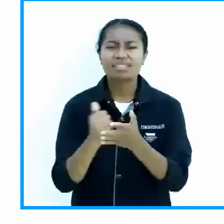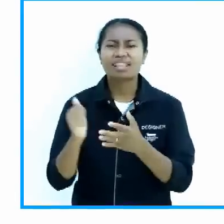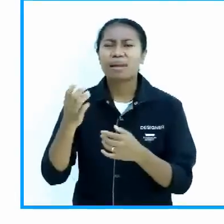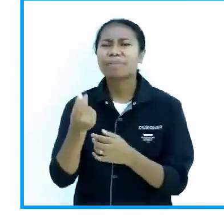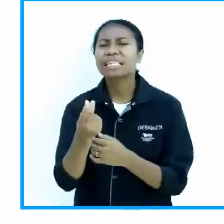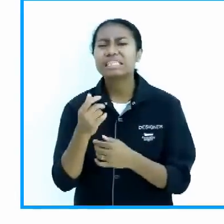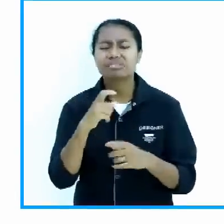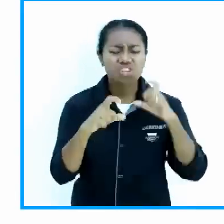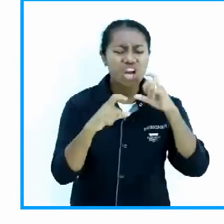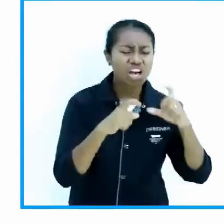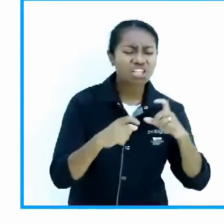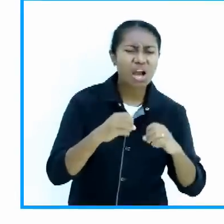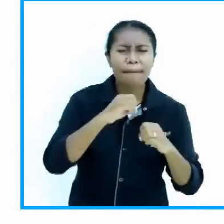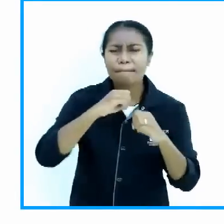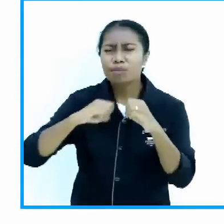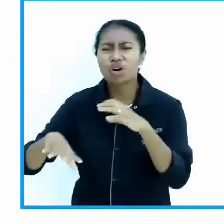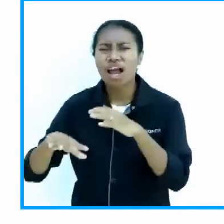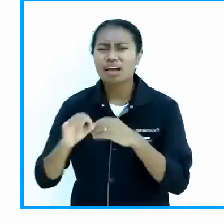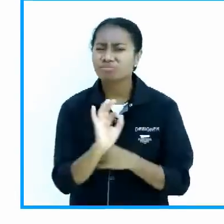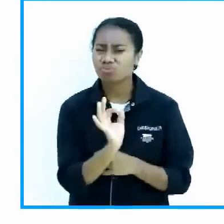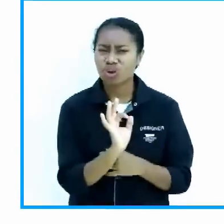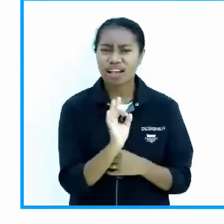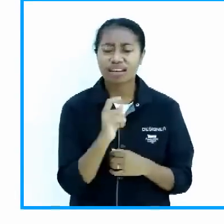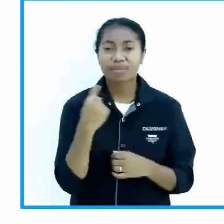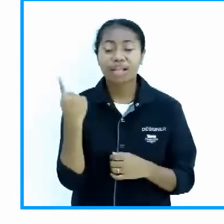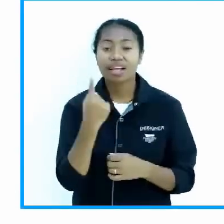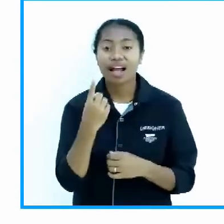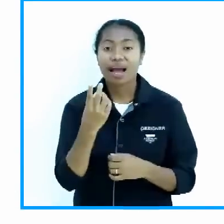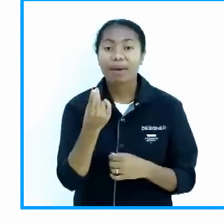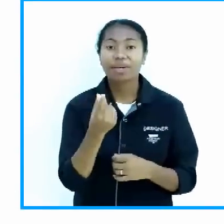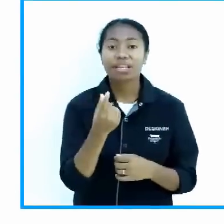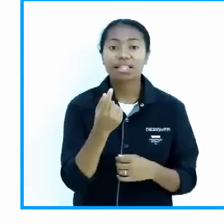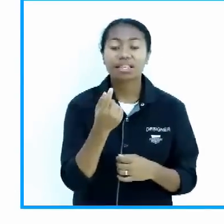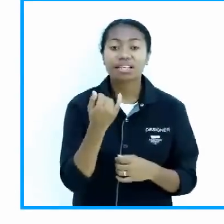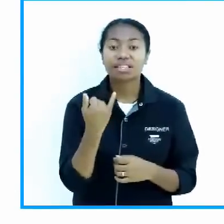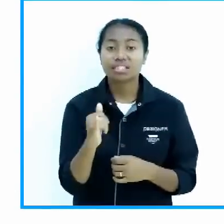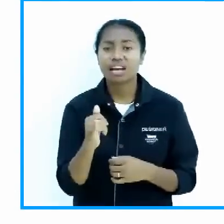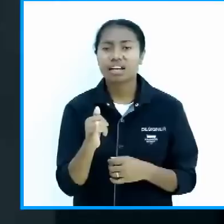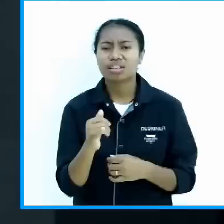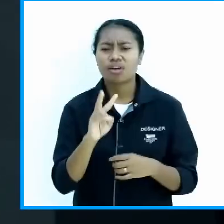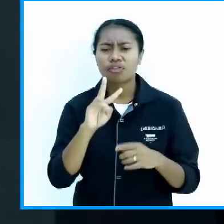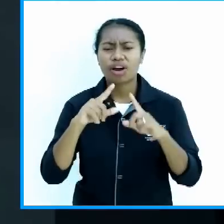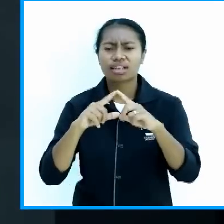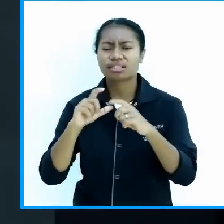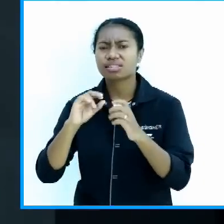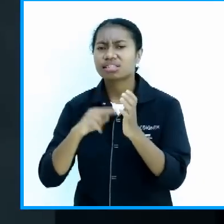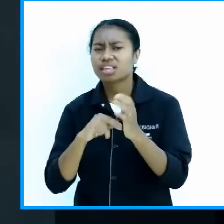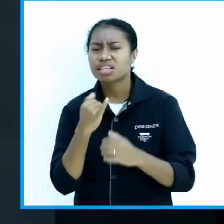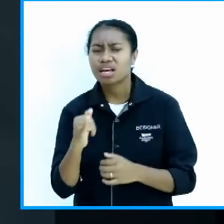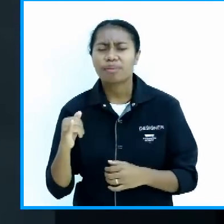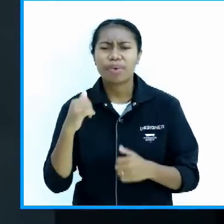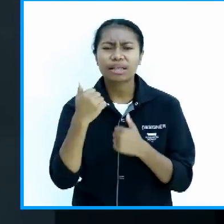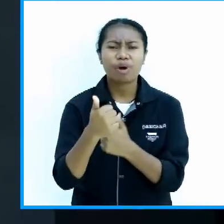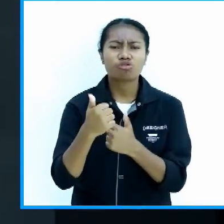ya. Mereka beli itu yang vaksin-vaksin yang sekarang memang paling bagus.